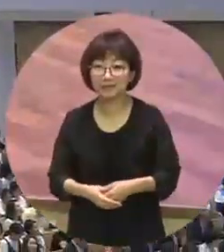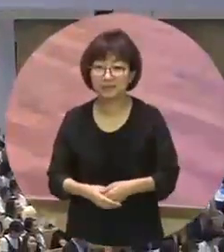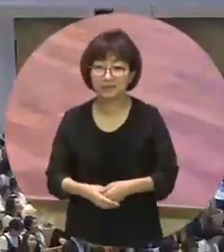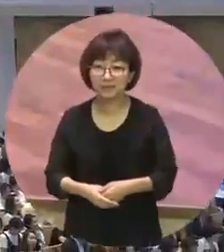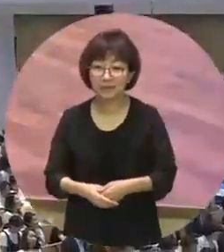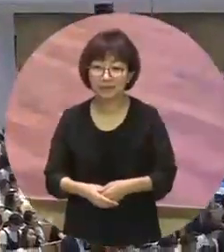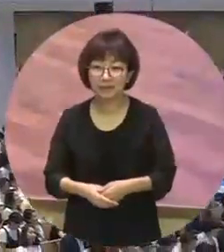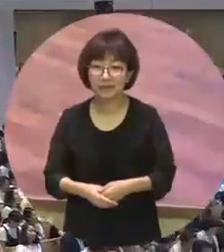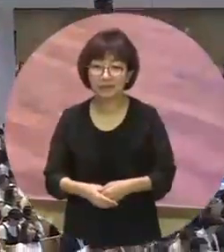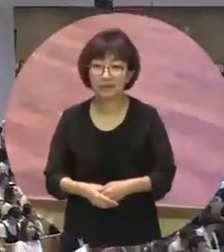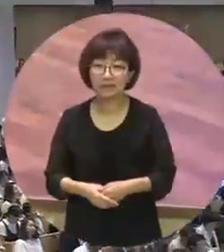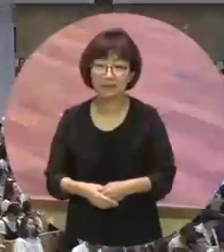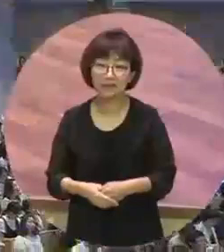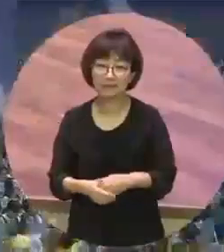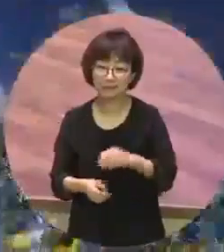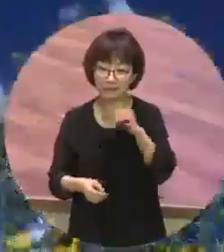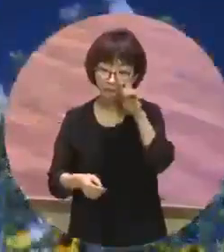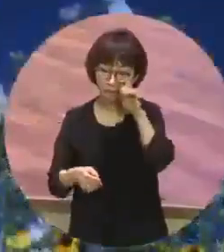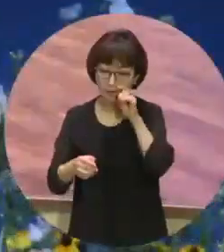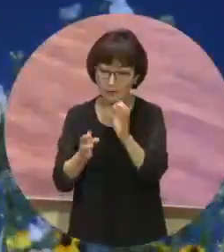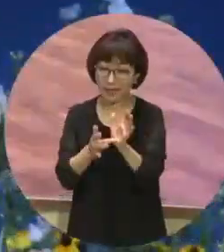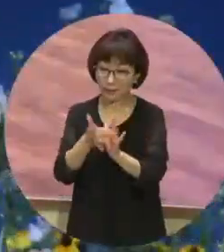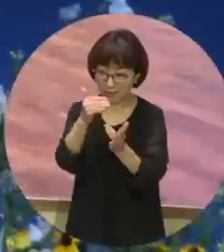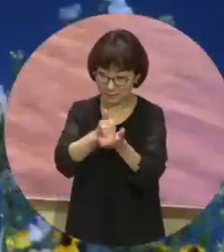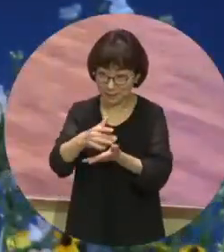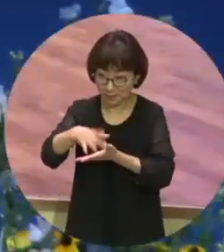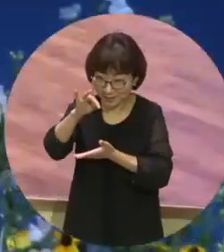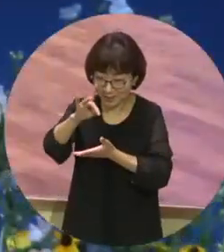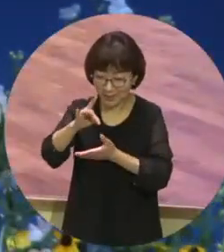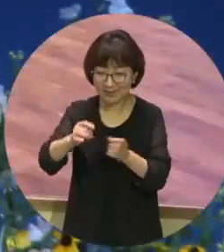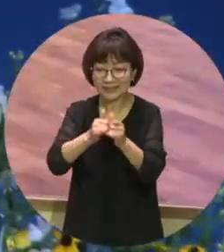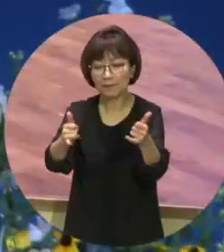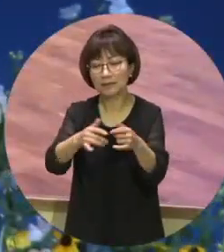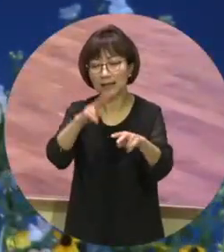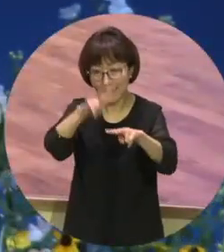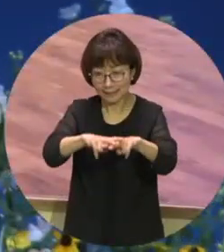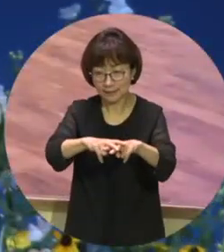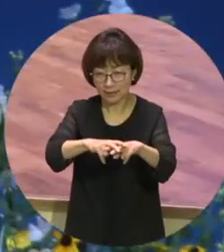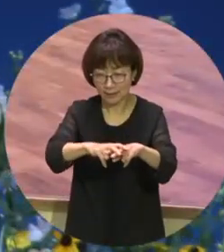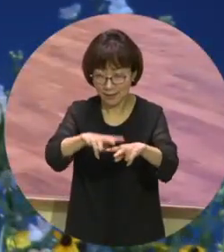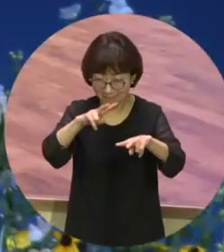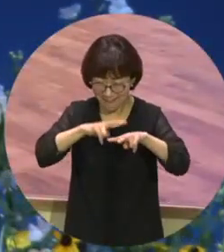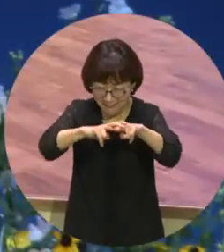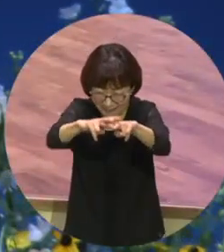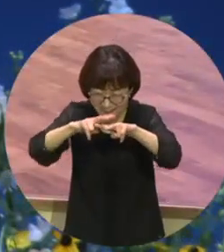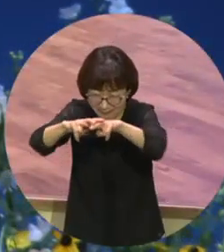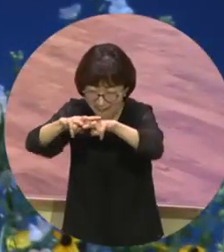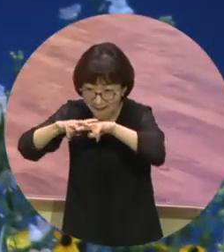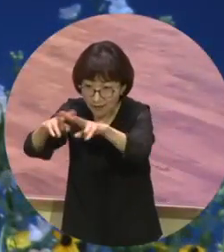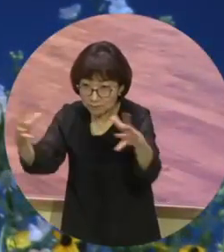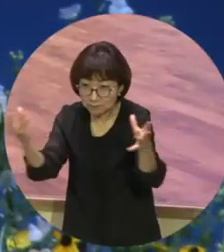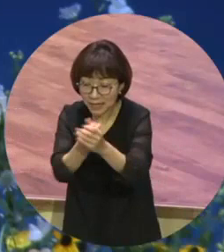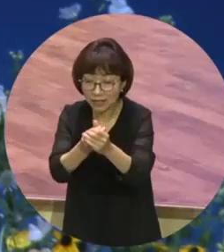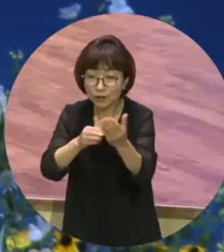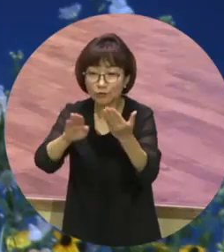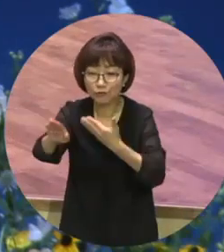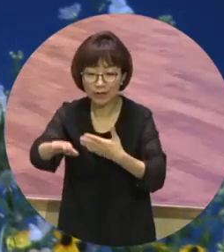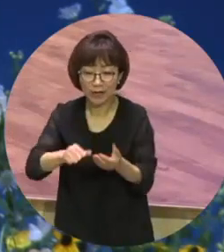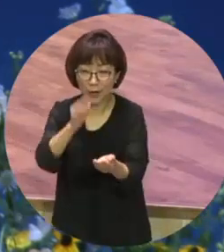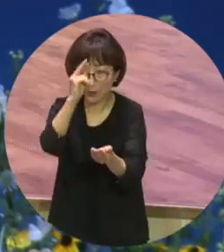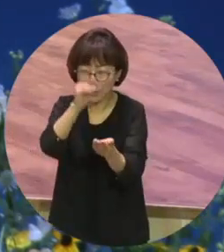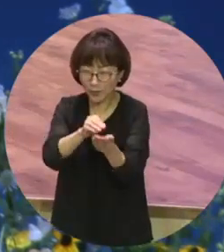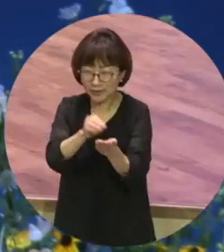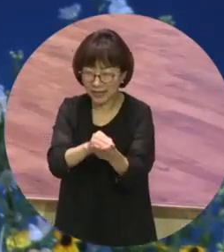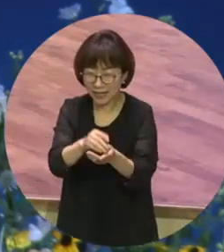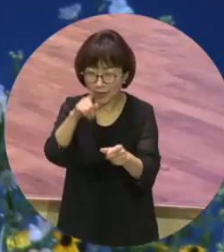예수님께서 무리를 앉게 하시고 나서 보리떡 5개와 보리떡 5개와 물고기 두 마리 가져